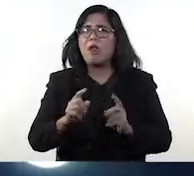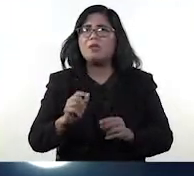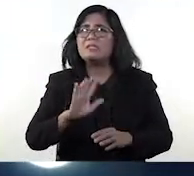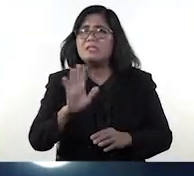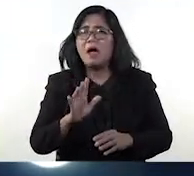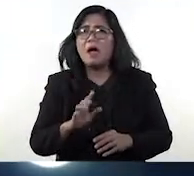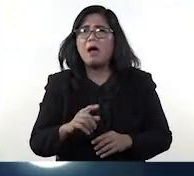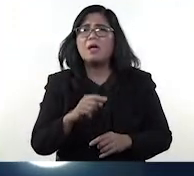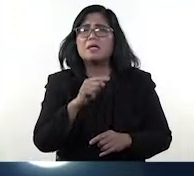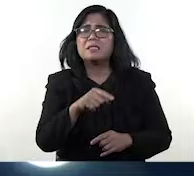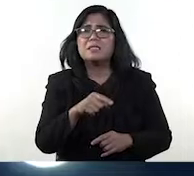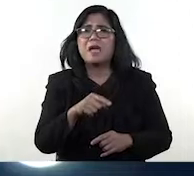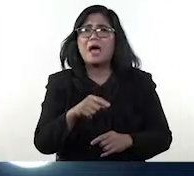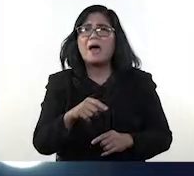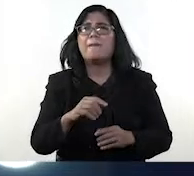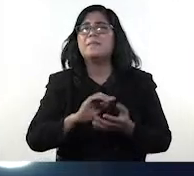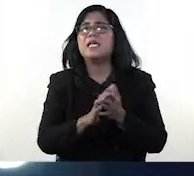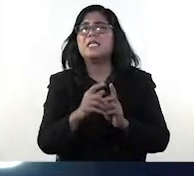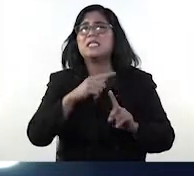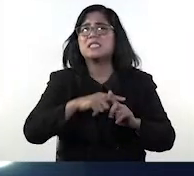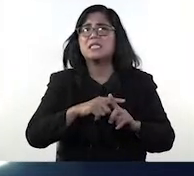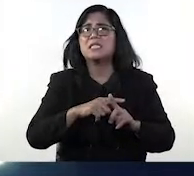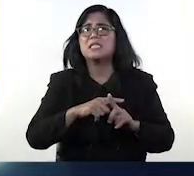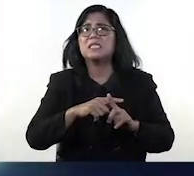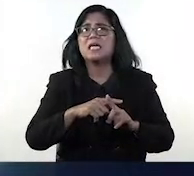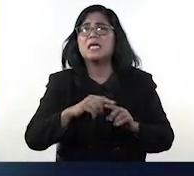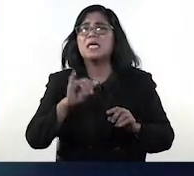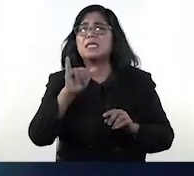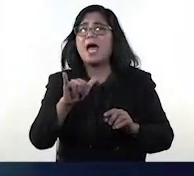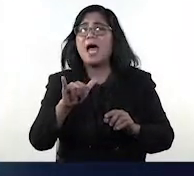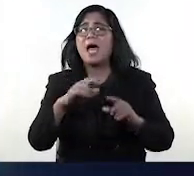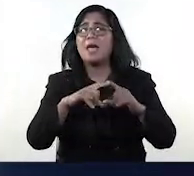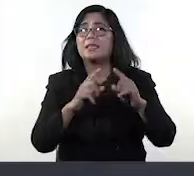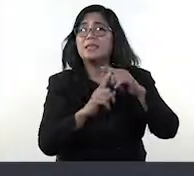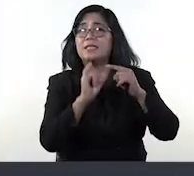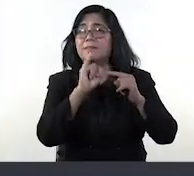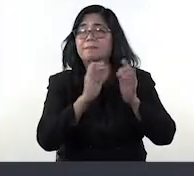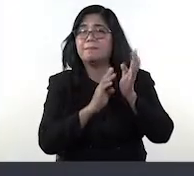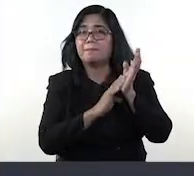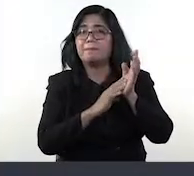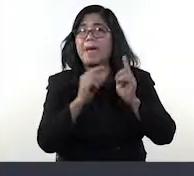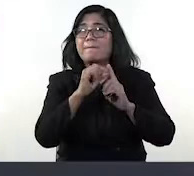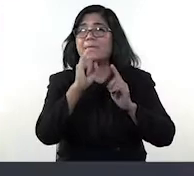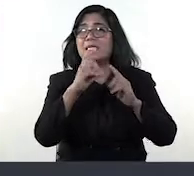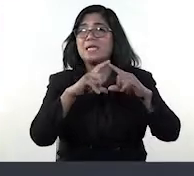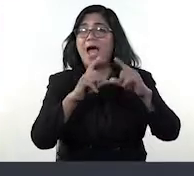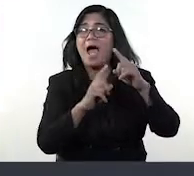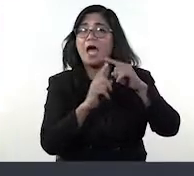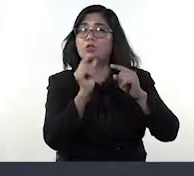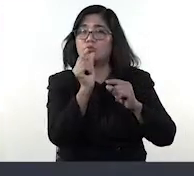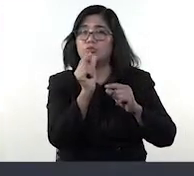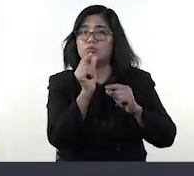piatu Indonesia Hai jelasnya sampai di sini klik lihat selanjutnya Hai